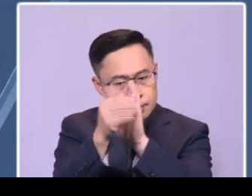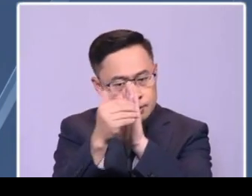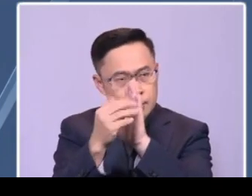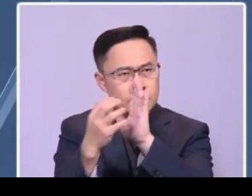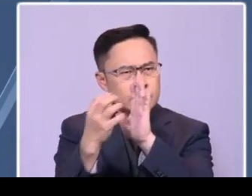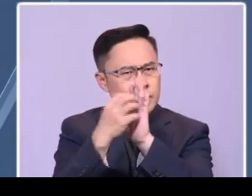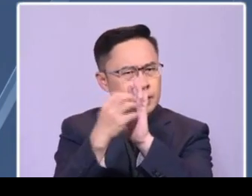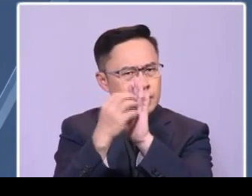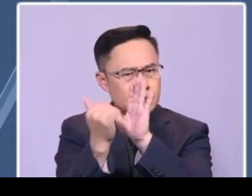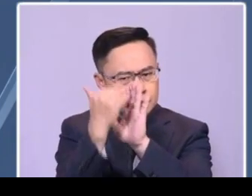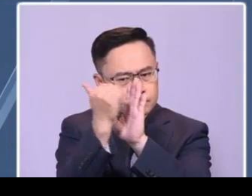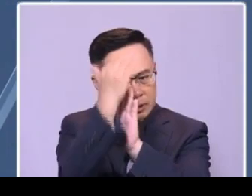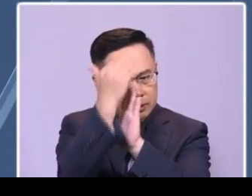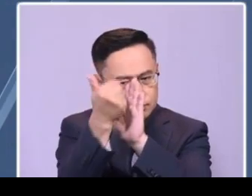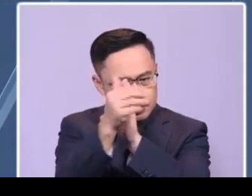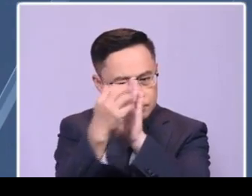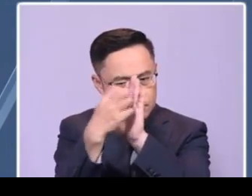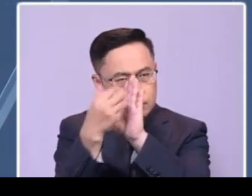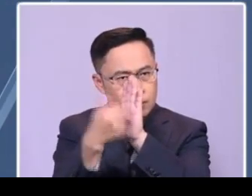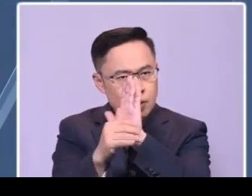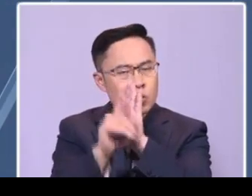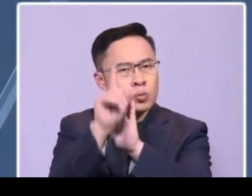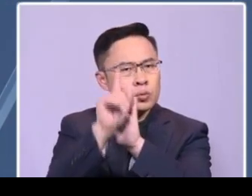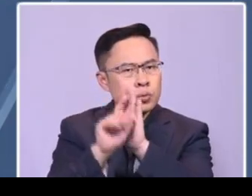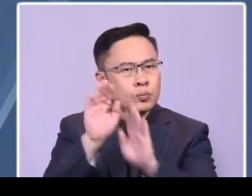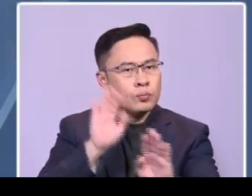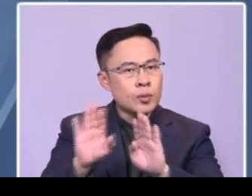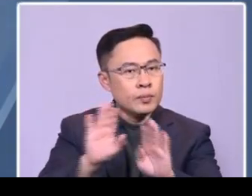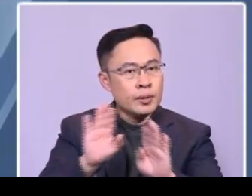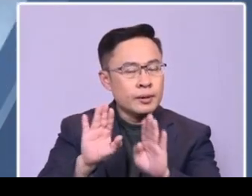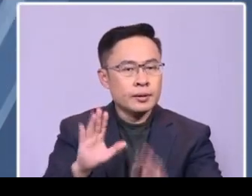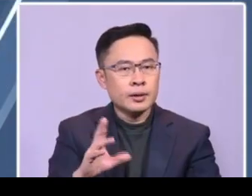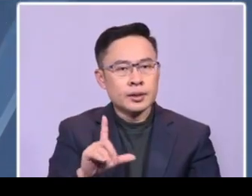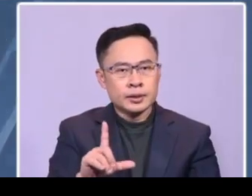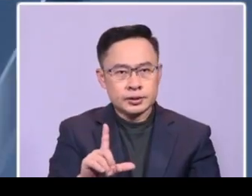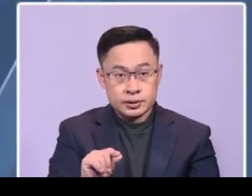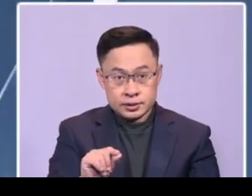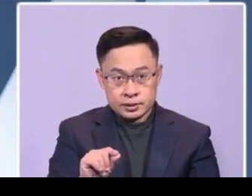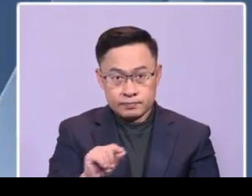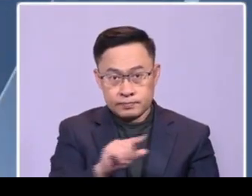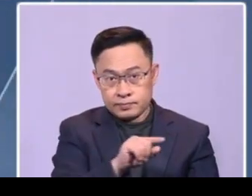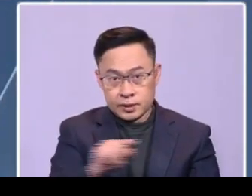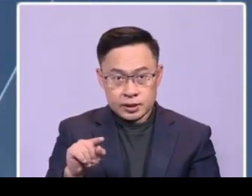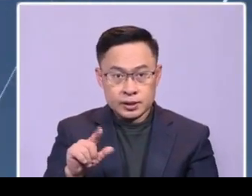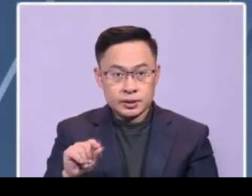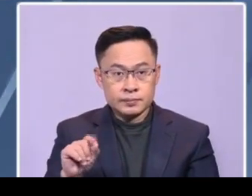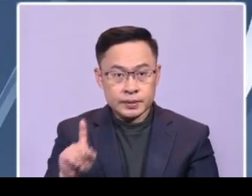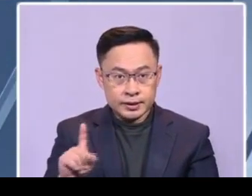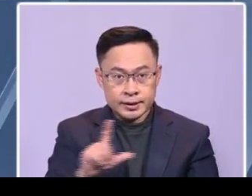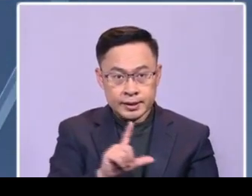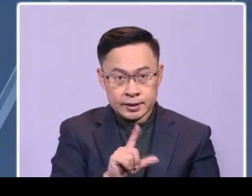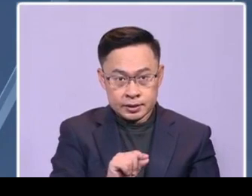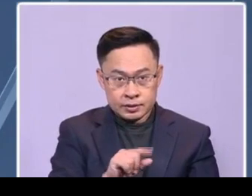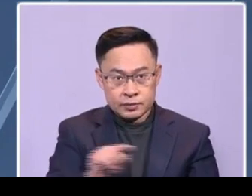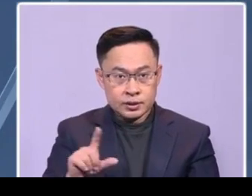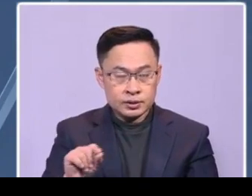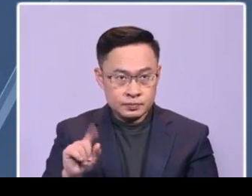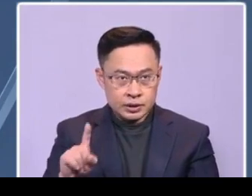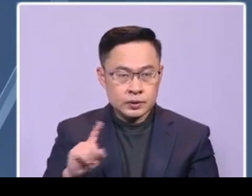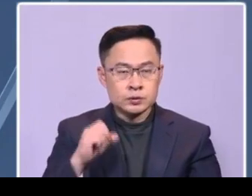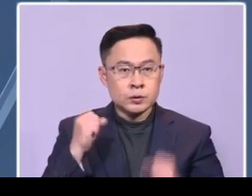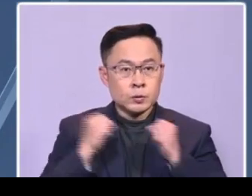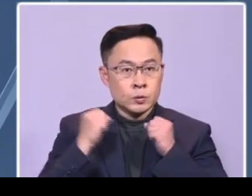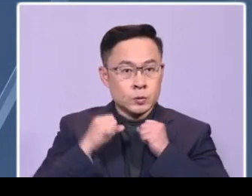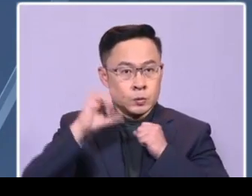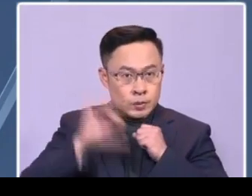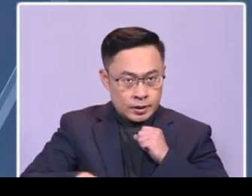ภาคกลางตอนบนภาคตะวันออกอุณหภูมิจะอยู่ที่ประมาณ20-21องศาเซลเซียสหนาวกว่าปีที่แล้ว